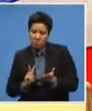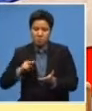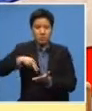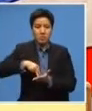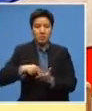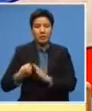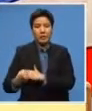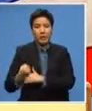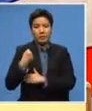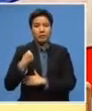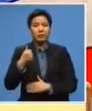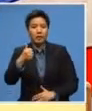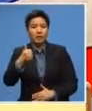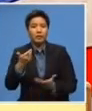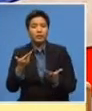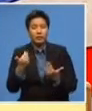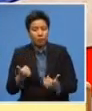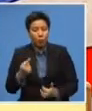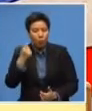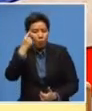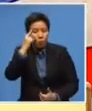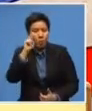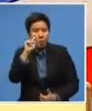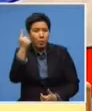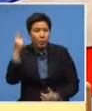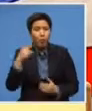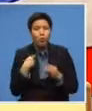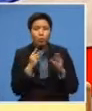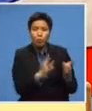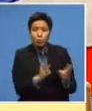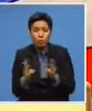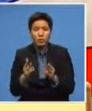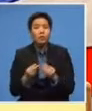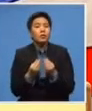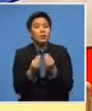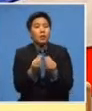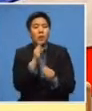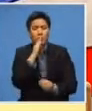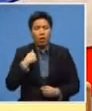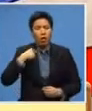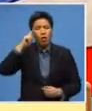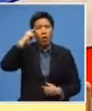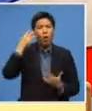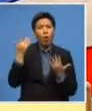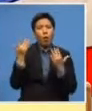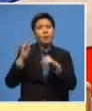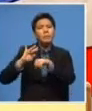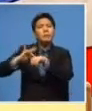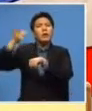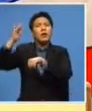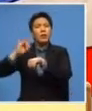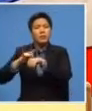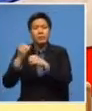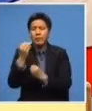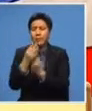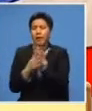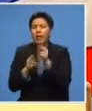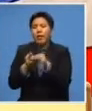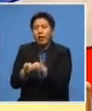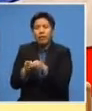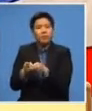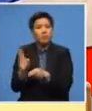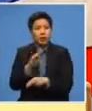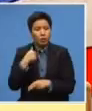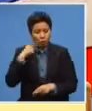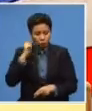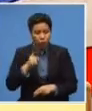รื่องความรู้เรื่องการเกษตรสมัยใหม่เนี่ยเราพยายามต้องเรียนรู้นะครับอย่าไปพึ่งธรรมชาติอย่างเดียวอันนี้ก็เลยให้กระทรวงเกษตรสหก